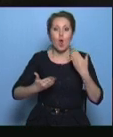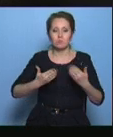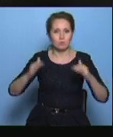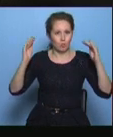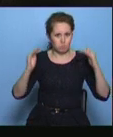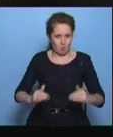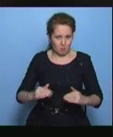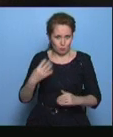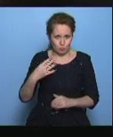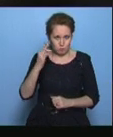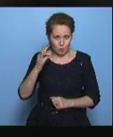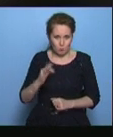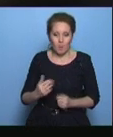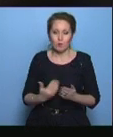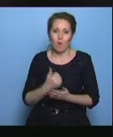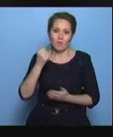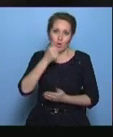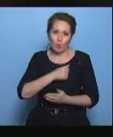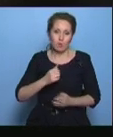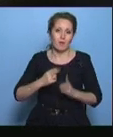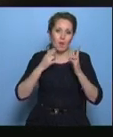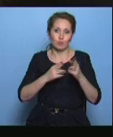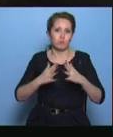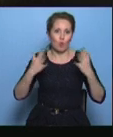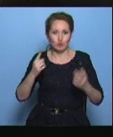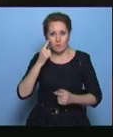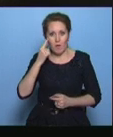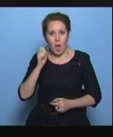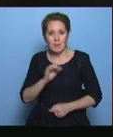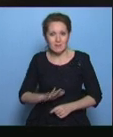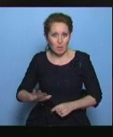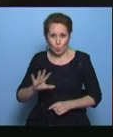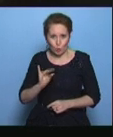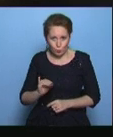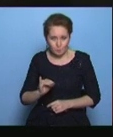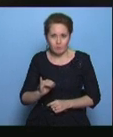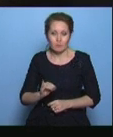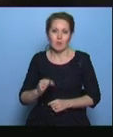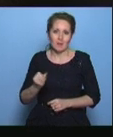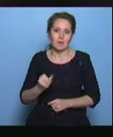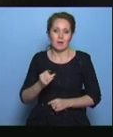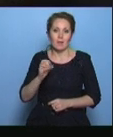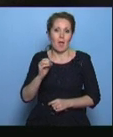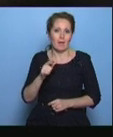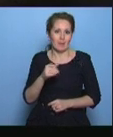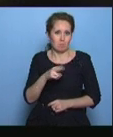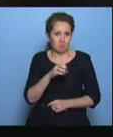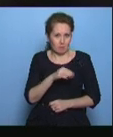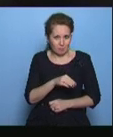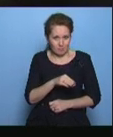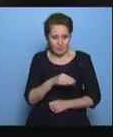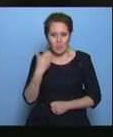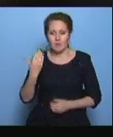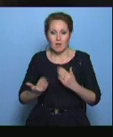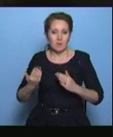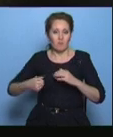На Новый год в этом году я больше всего в Азию. и в Египет. Почему? Если в том